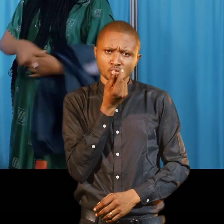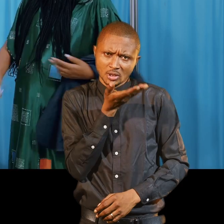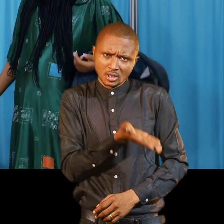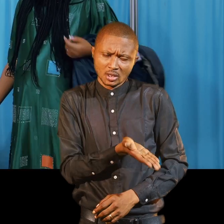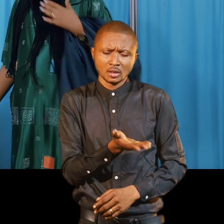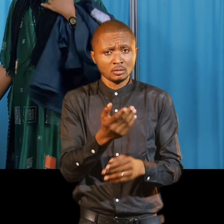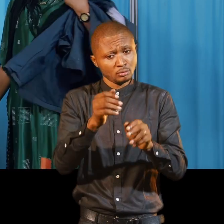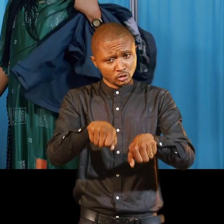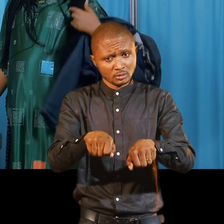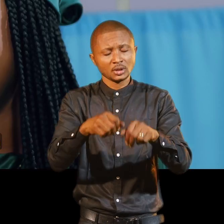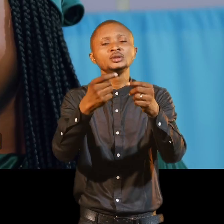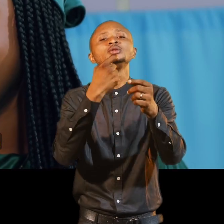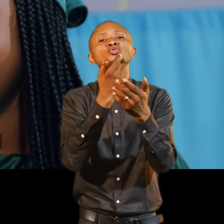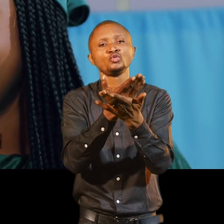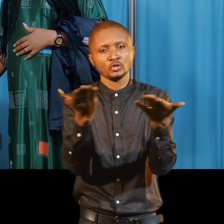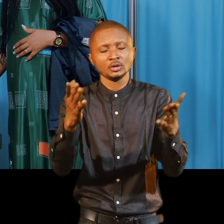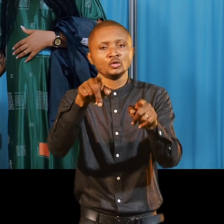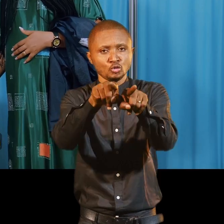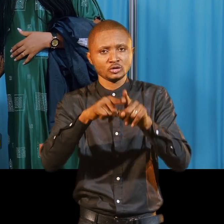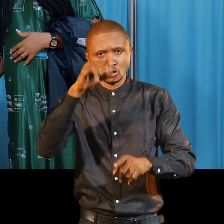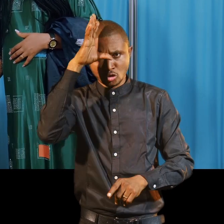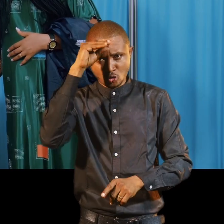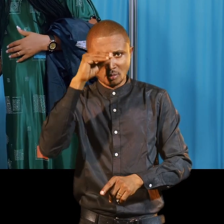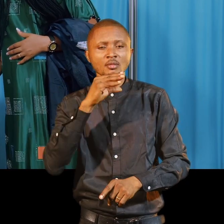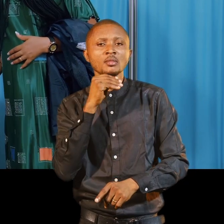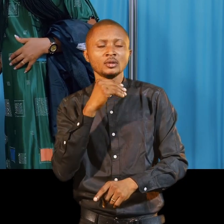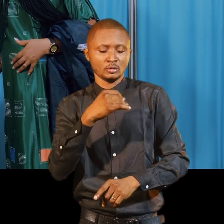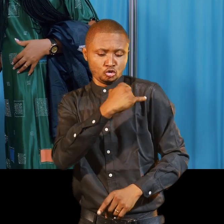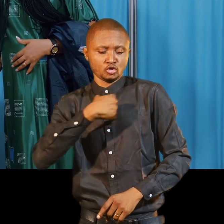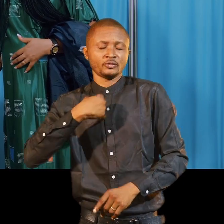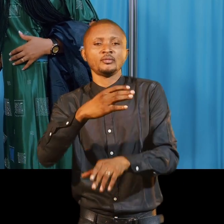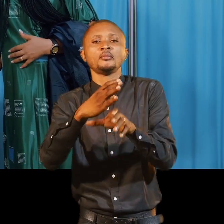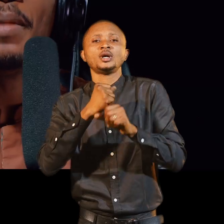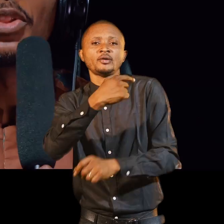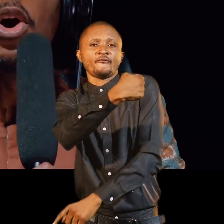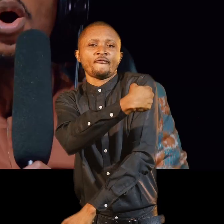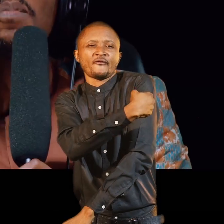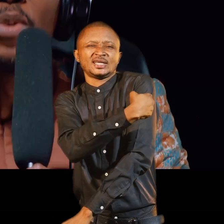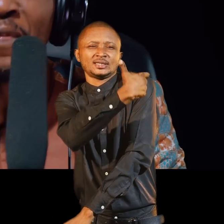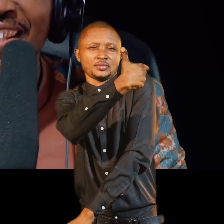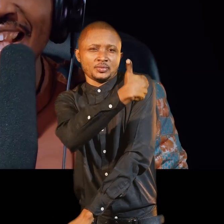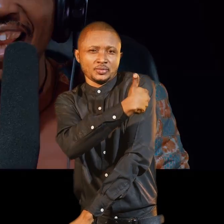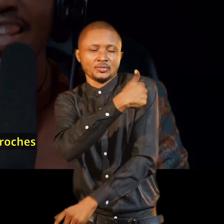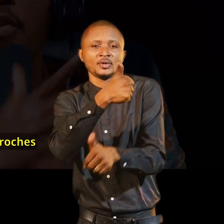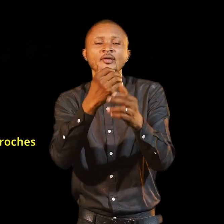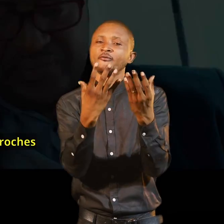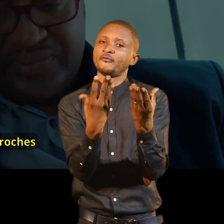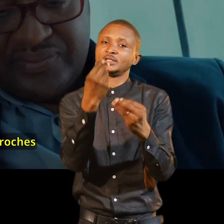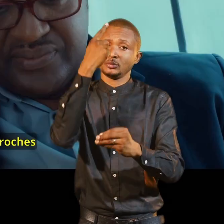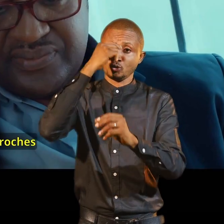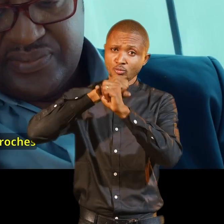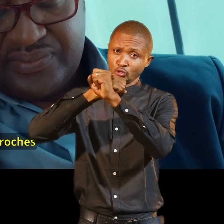Enfirmieri wakuitabe. Josefu wakwangata pende chisalu chende lelu. Hey, chenze jichachilo bo. Mpinje u, mbiwe pela wakuji kuba